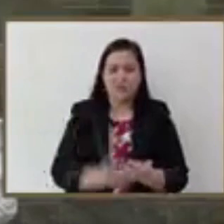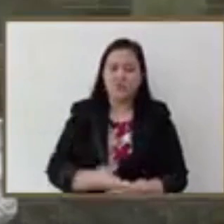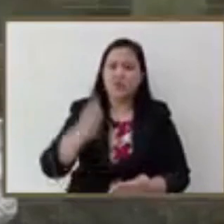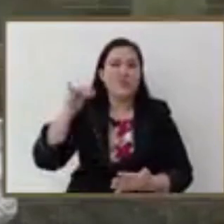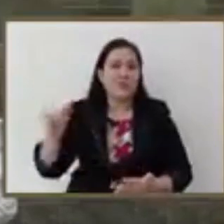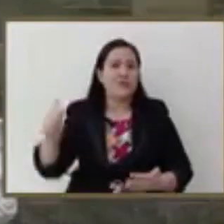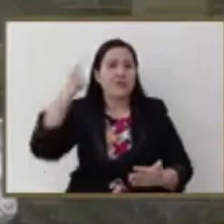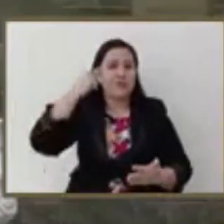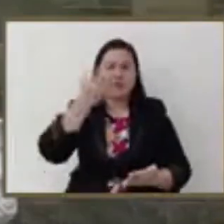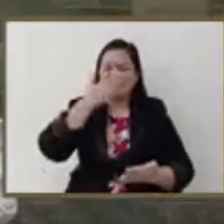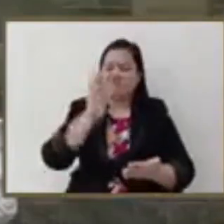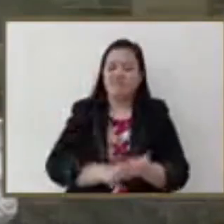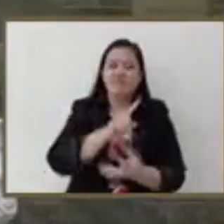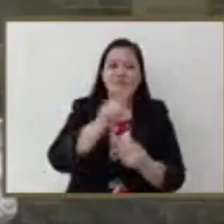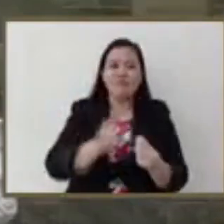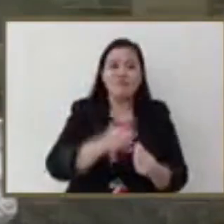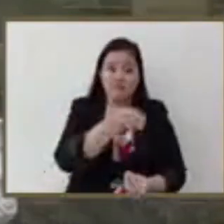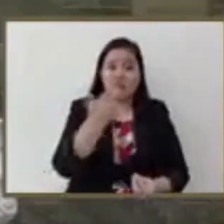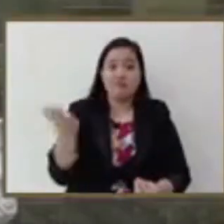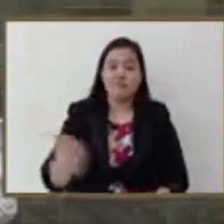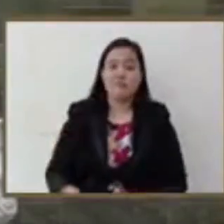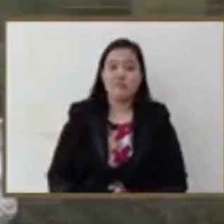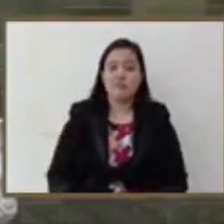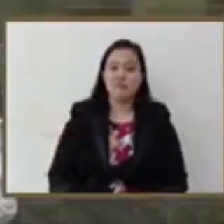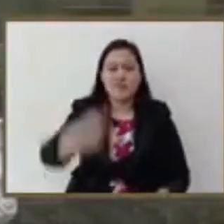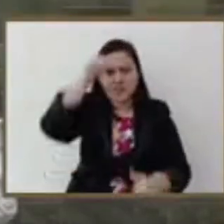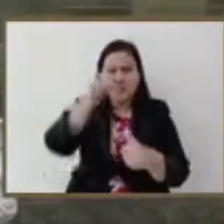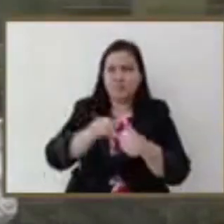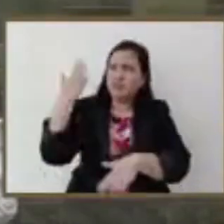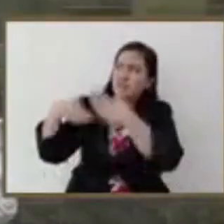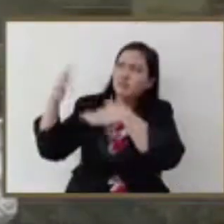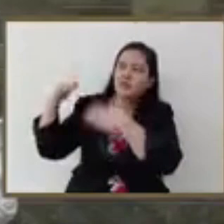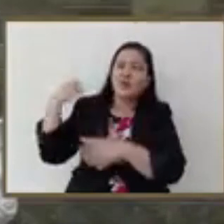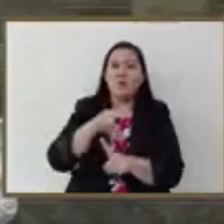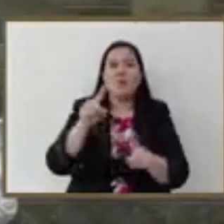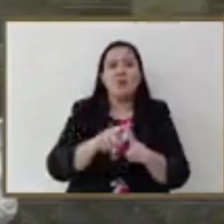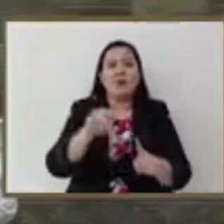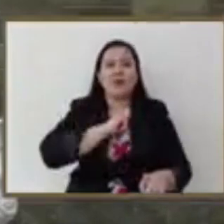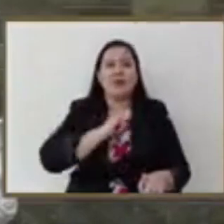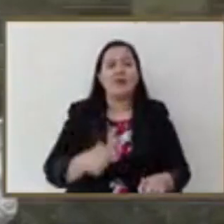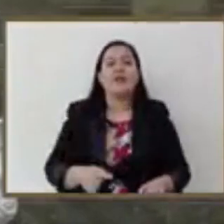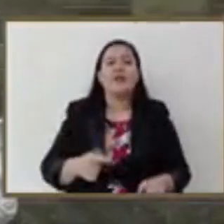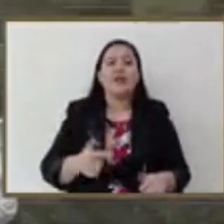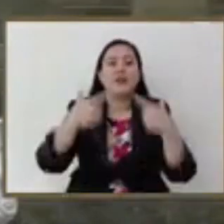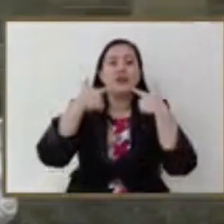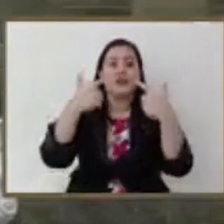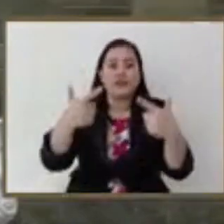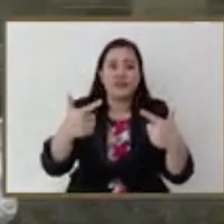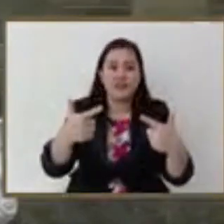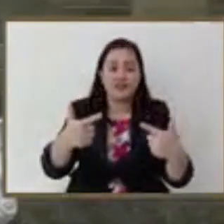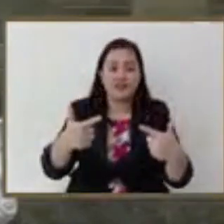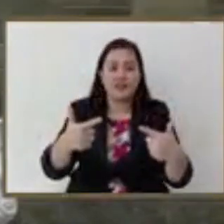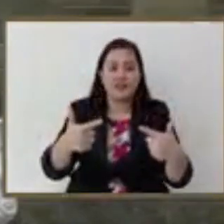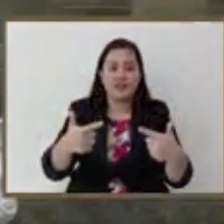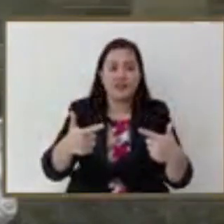Naalala ko nung araw pagka nag-good morning ko sa mga tellers expressway, titignan pa ako, nakala nila, binabasos ko sila, sabi ko, hi, good morning.